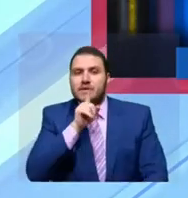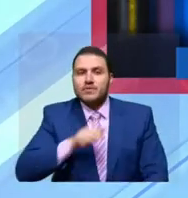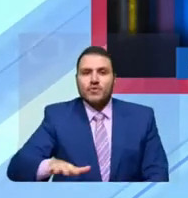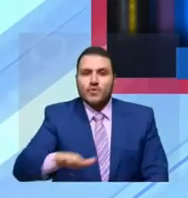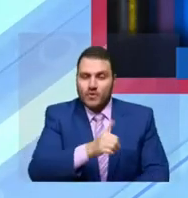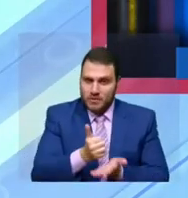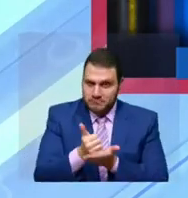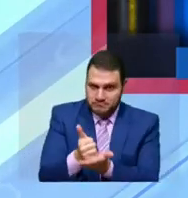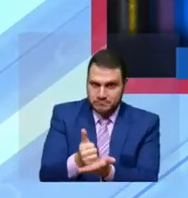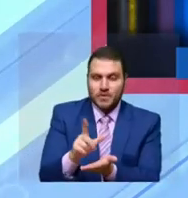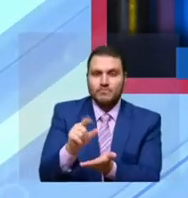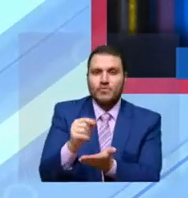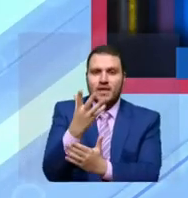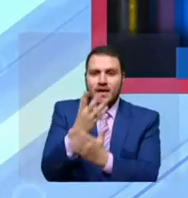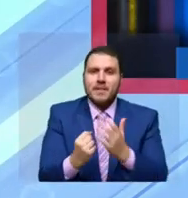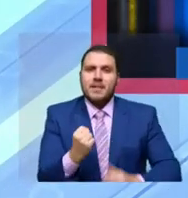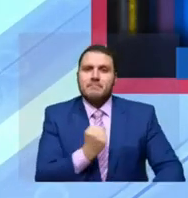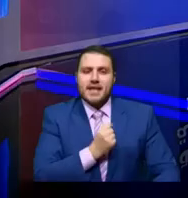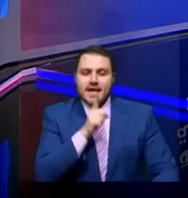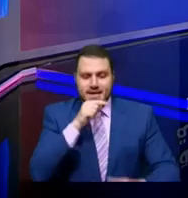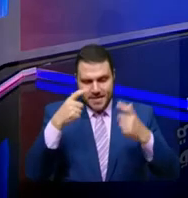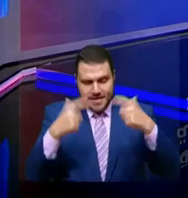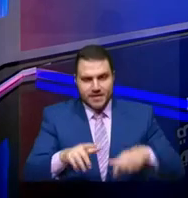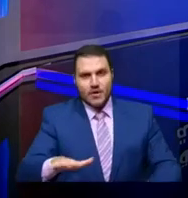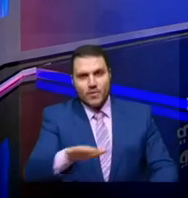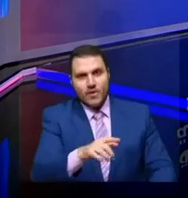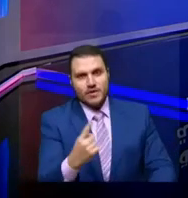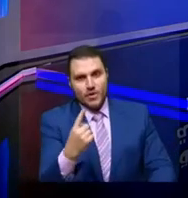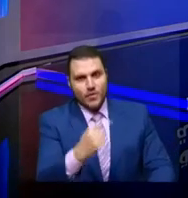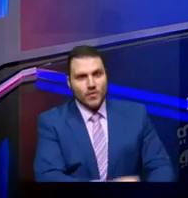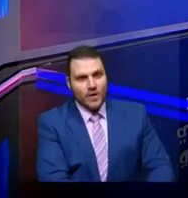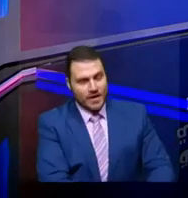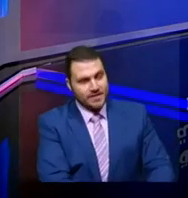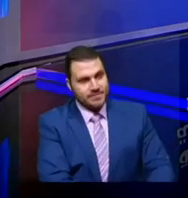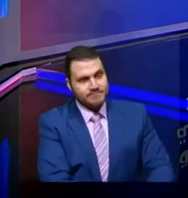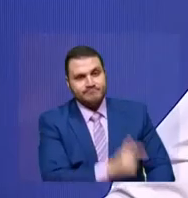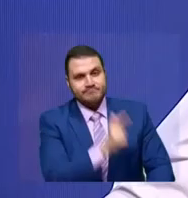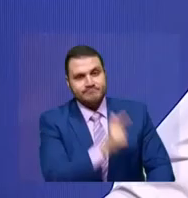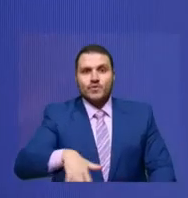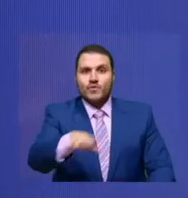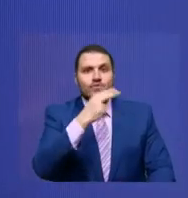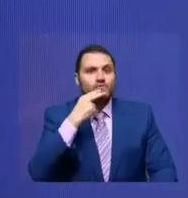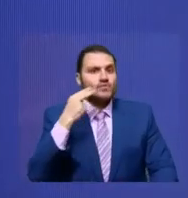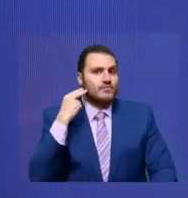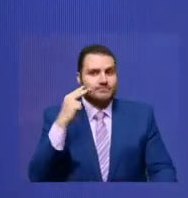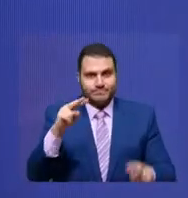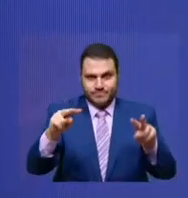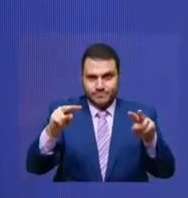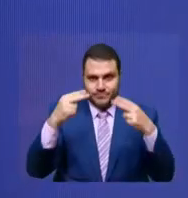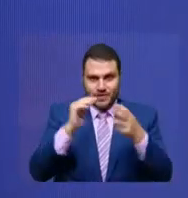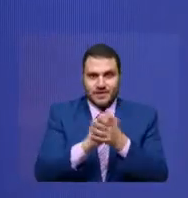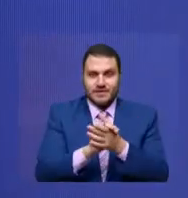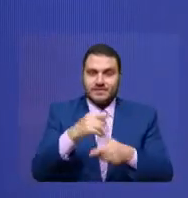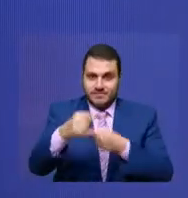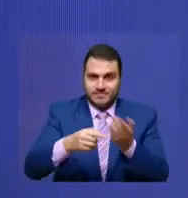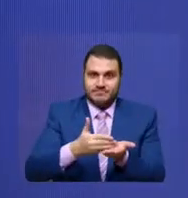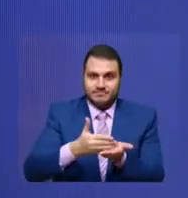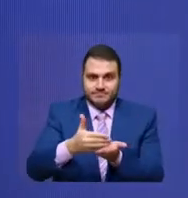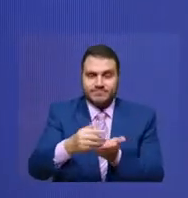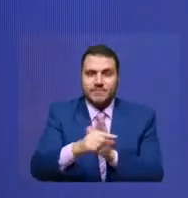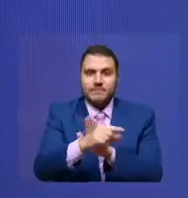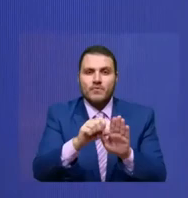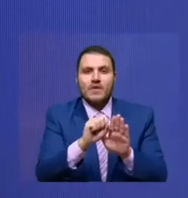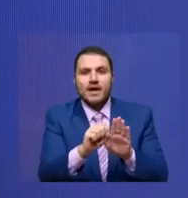الوطن من أبناء هذا الوطن. مشاهدينا ومستمعينا الكرام، نواصل الآن